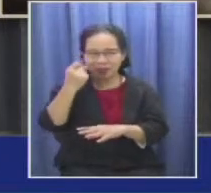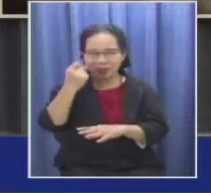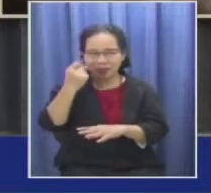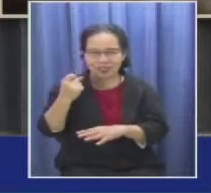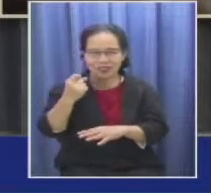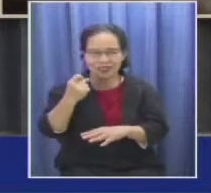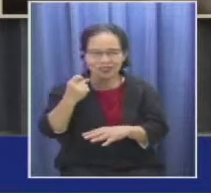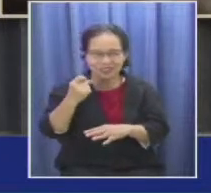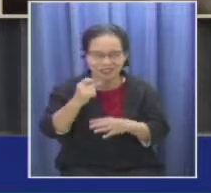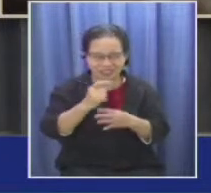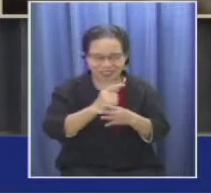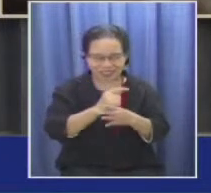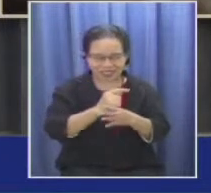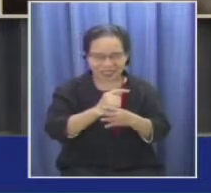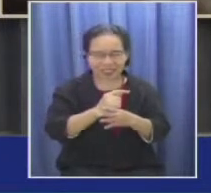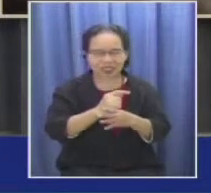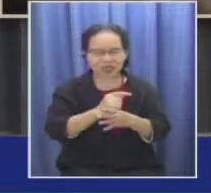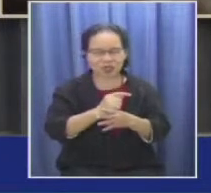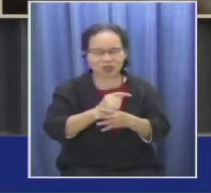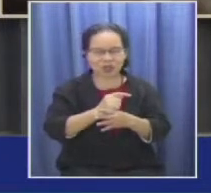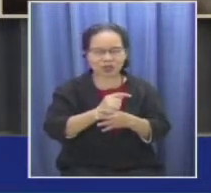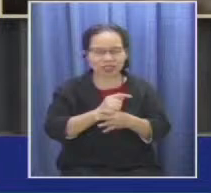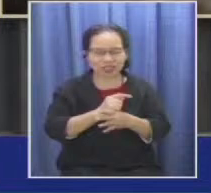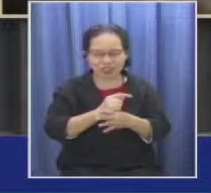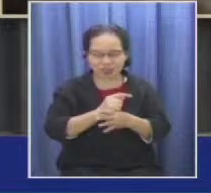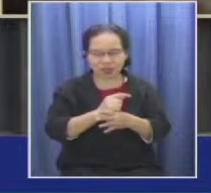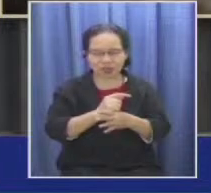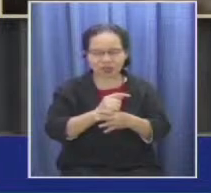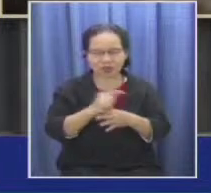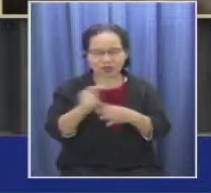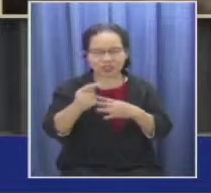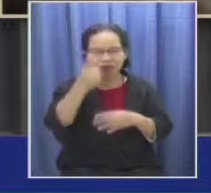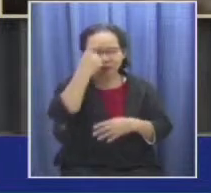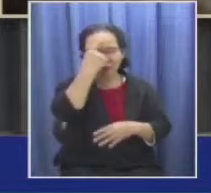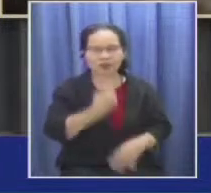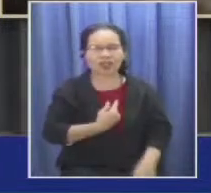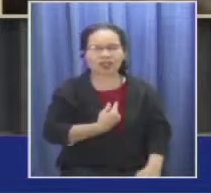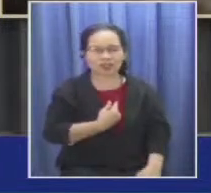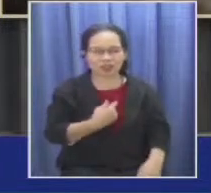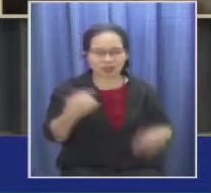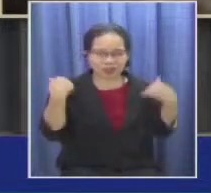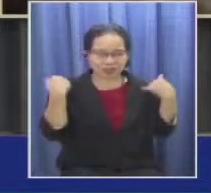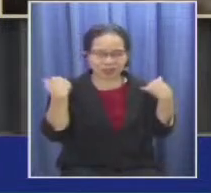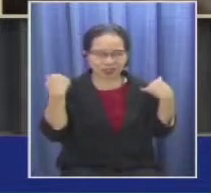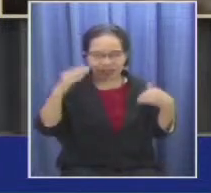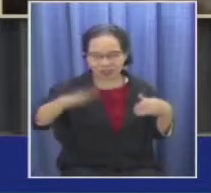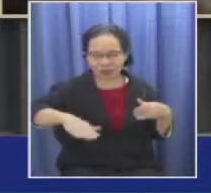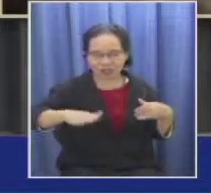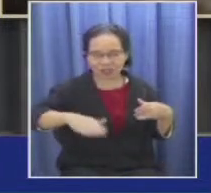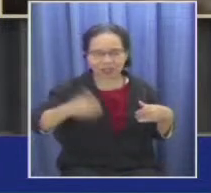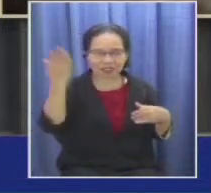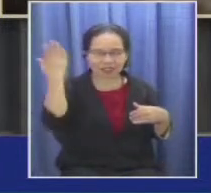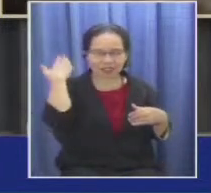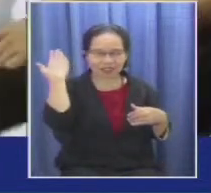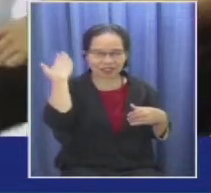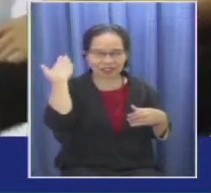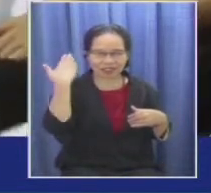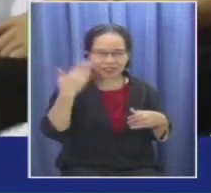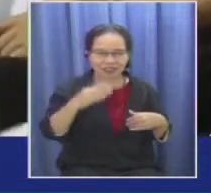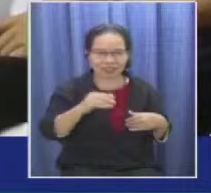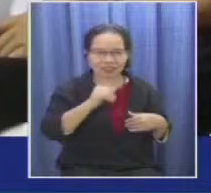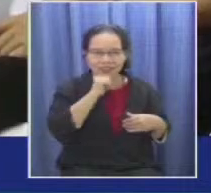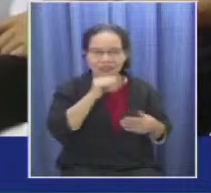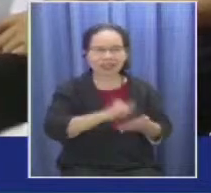fo mpaebɔ no ɛbsɛ bra na mi sɔrɔ mo keka na mete sika kɔkɔɔ aba ntɛntene bɔ mpae ma yɛn wɔ